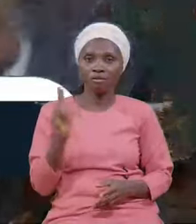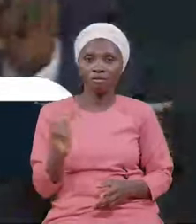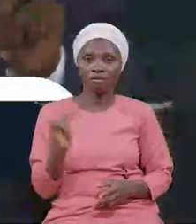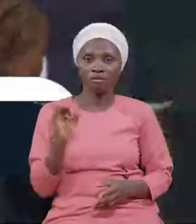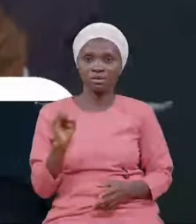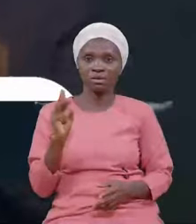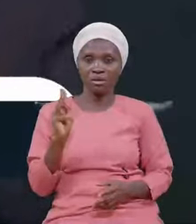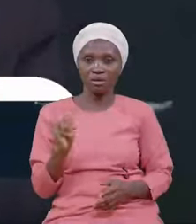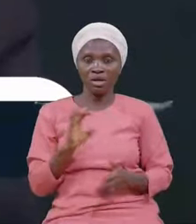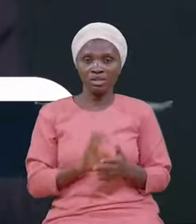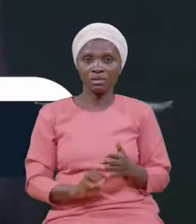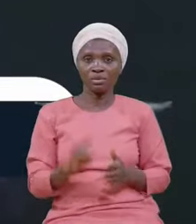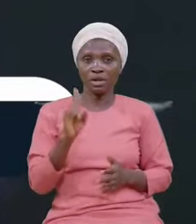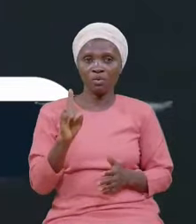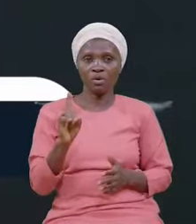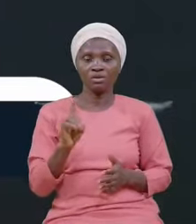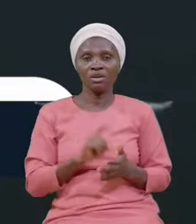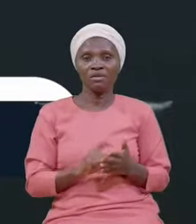1, 17.